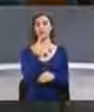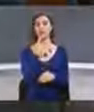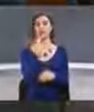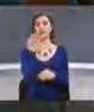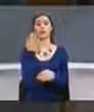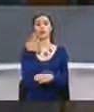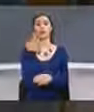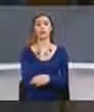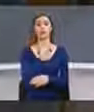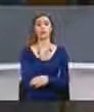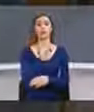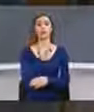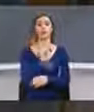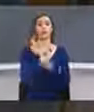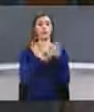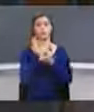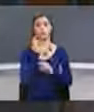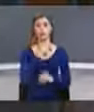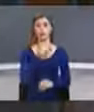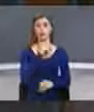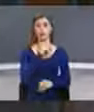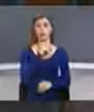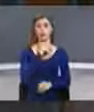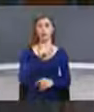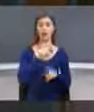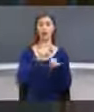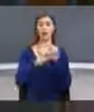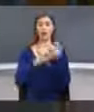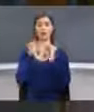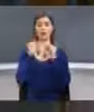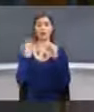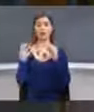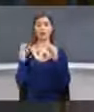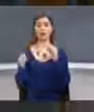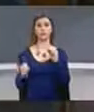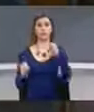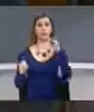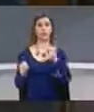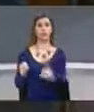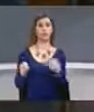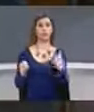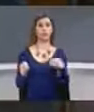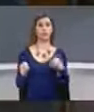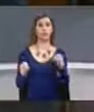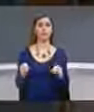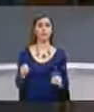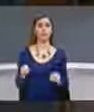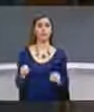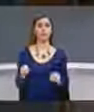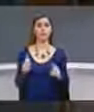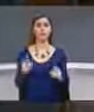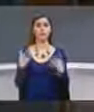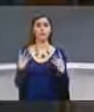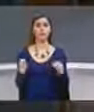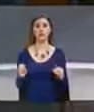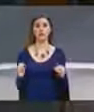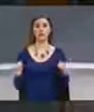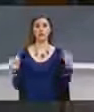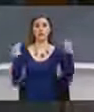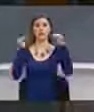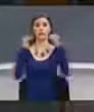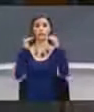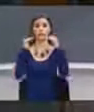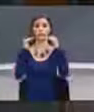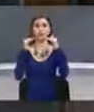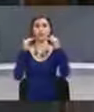është atëherë kur pjesëmarrja apo përfaqësimi njerëz gjini është më i ulët se 40% në çdo organ dhe nivel vendimarrës